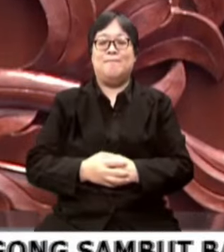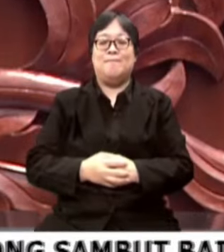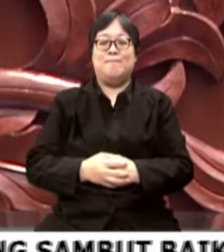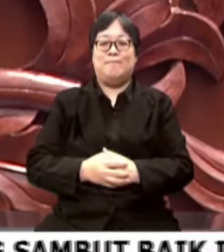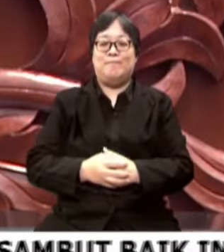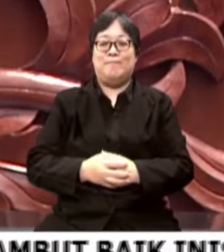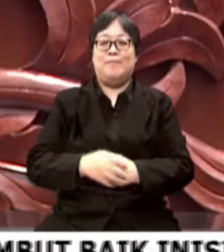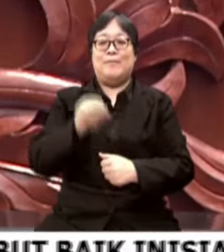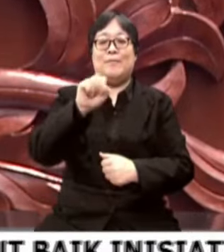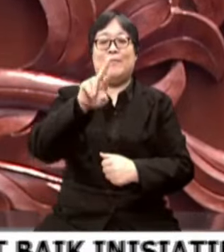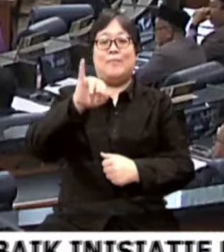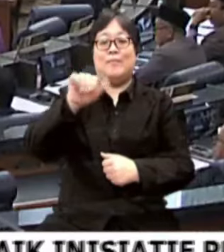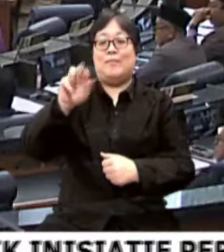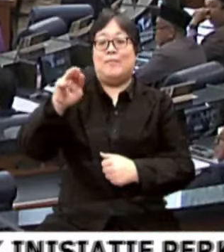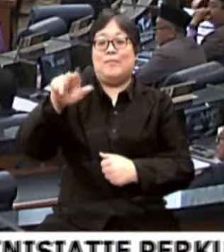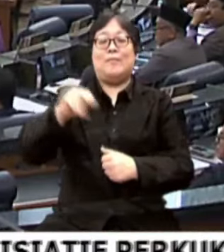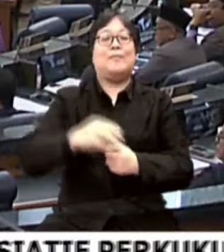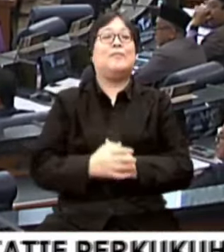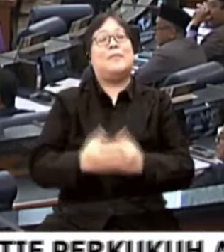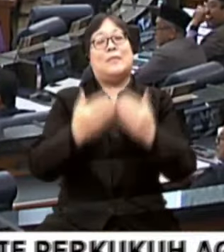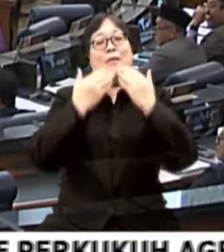aman silakan